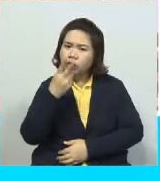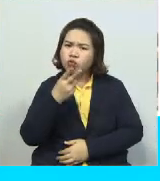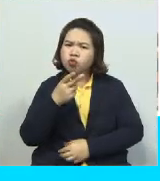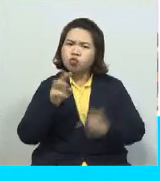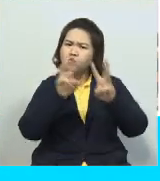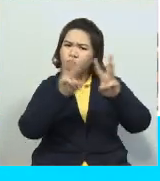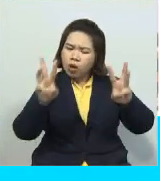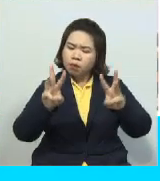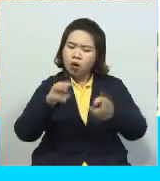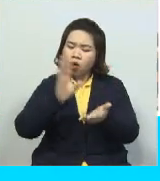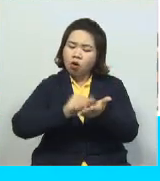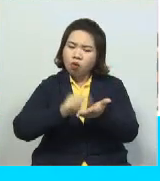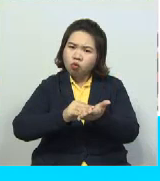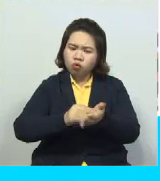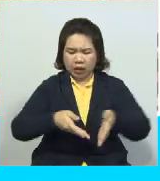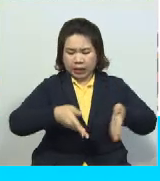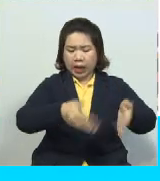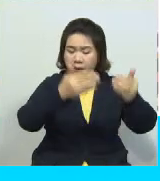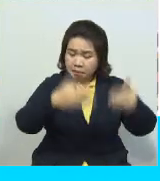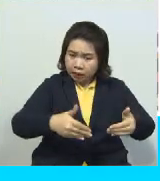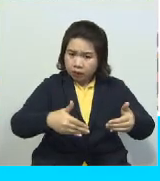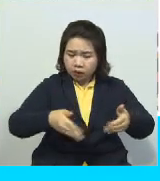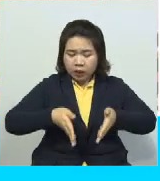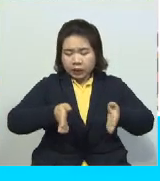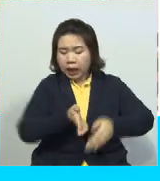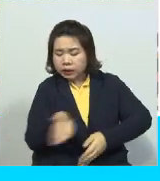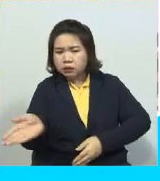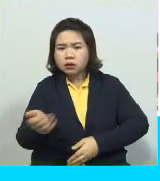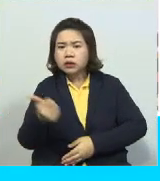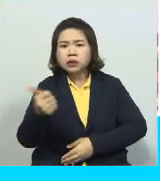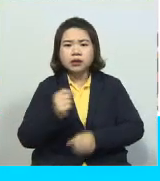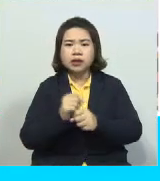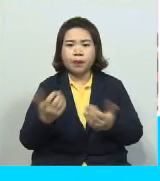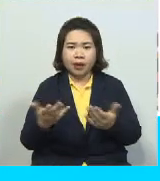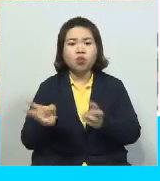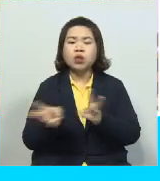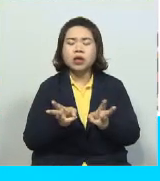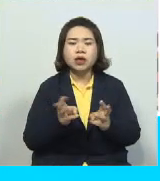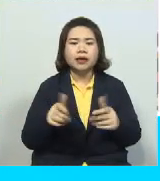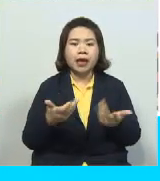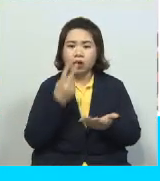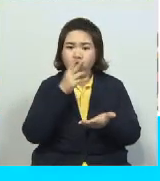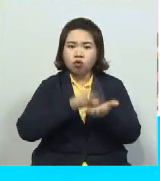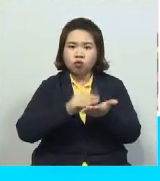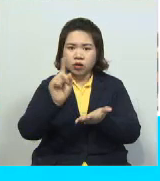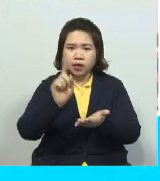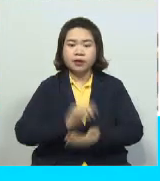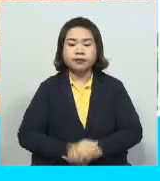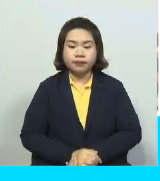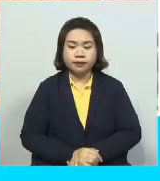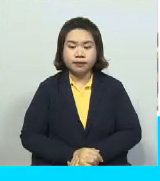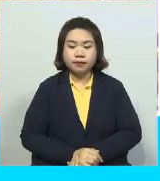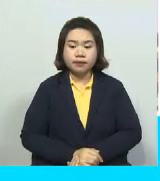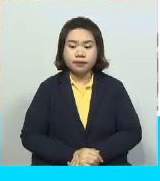มูลเรื่องการจราจรเส้นทางหลีกเลี่ยงการจราจรหรือว่าการเดินทางต่างๆเนี่ยสามารถไปดูข้อมูลได้ที่ไหนบ้างค